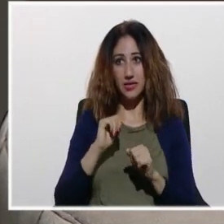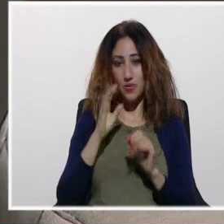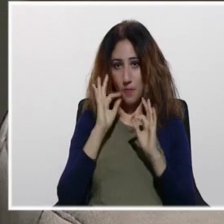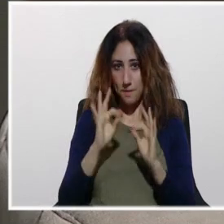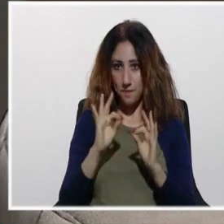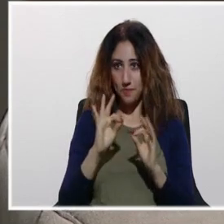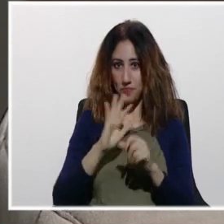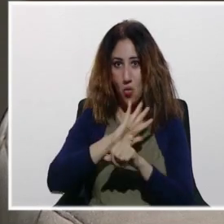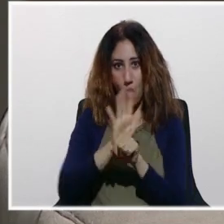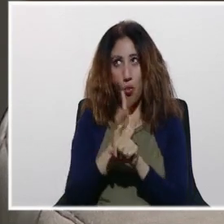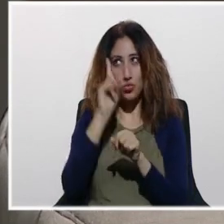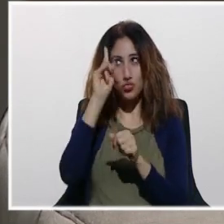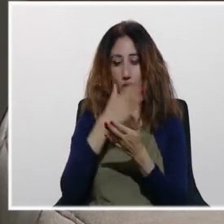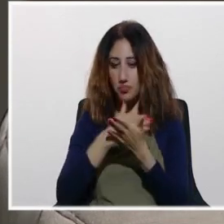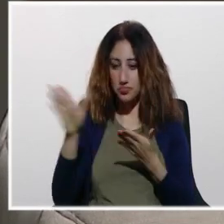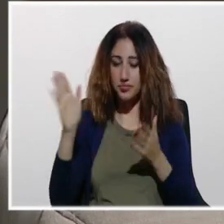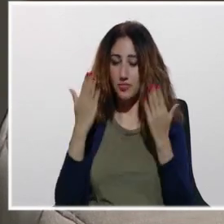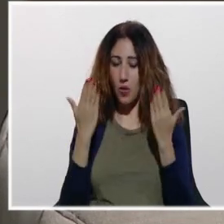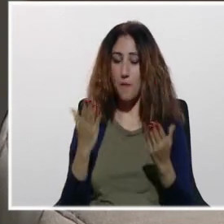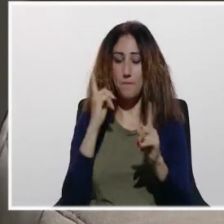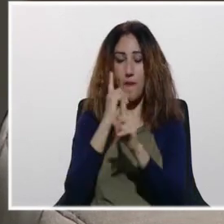وهنتخلص من هذا الوباء ان شاء الله باذن الله.